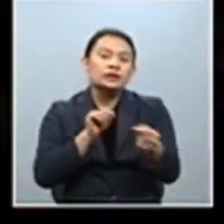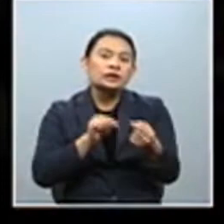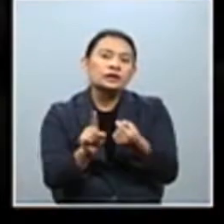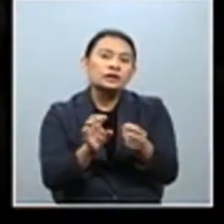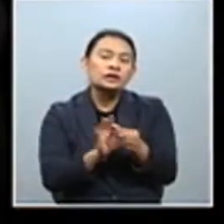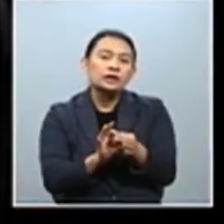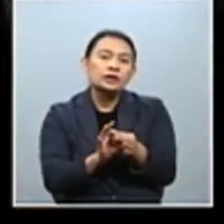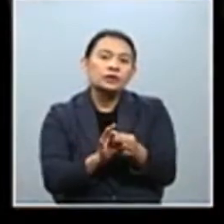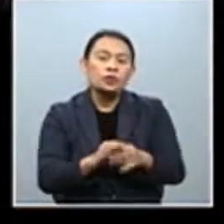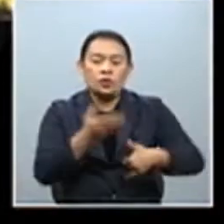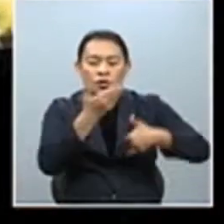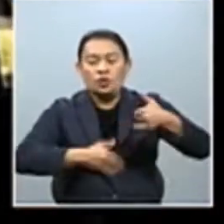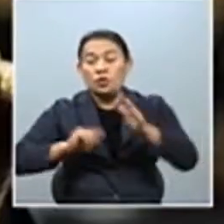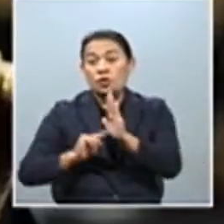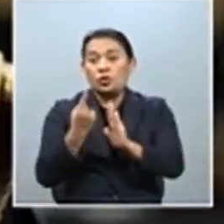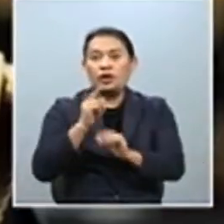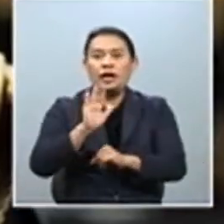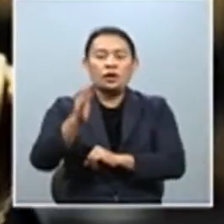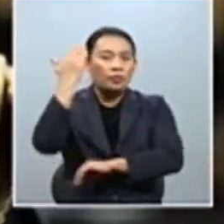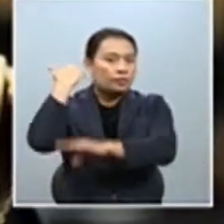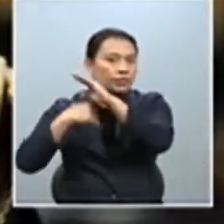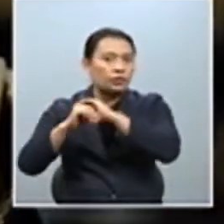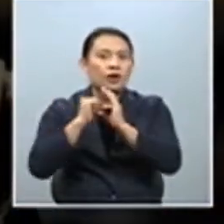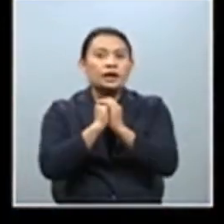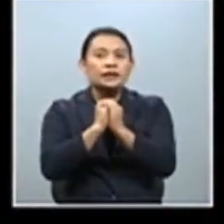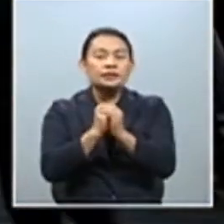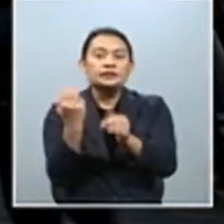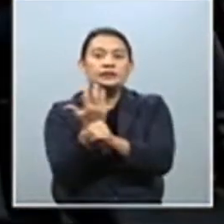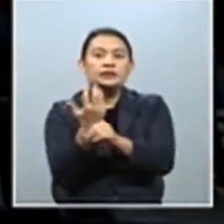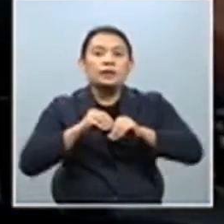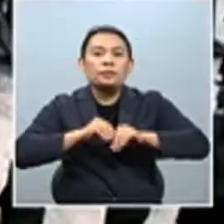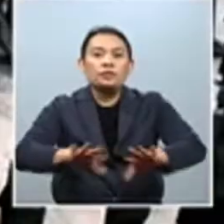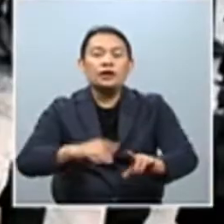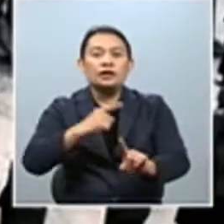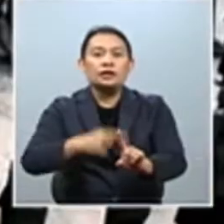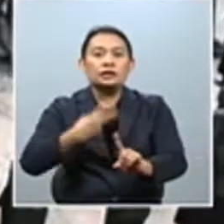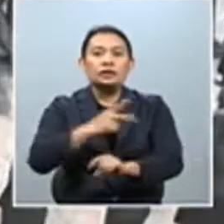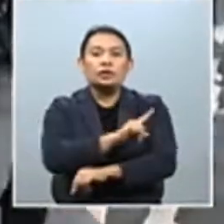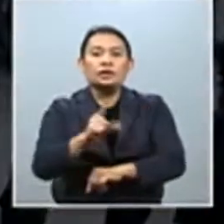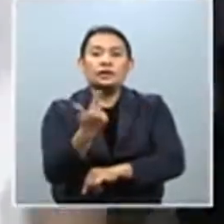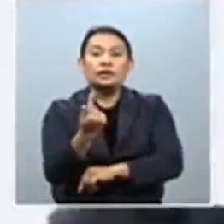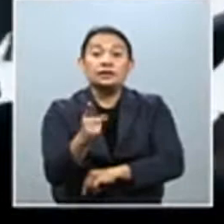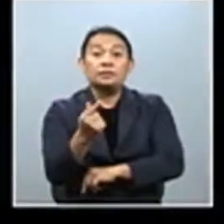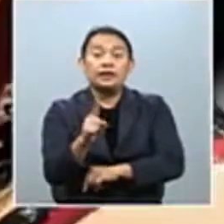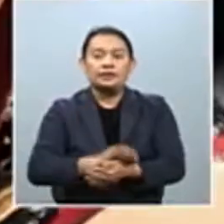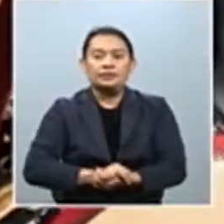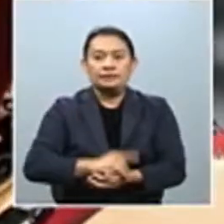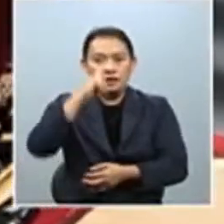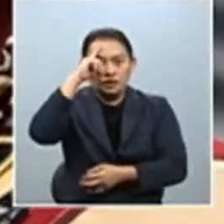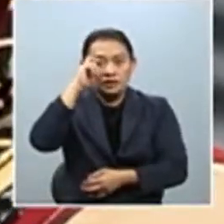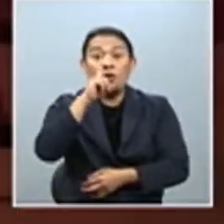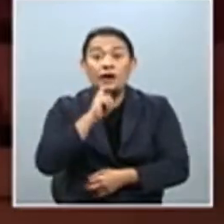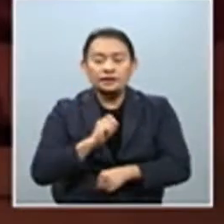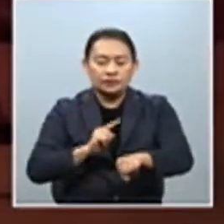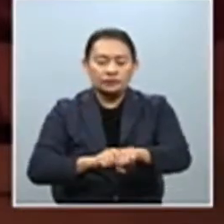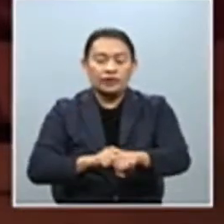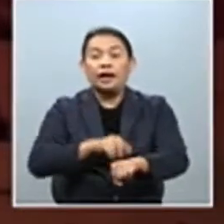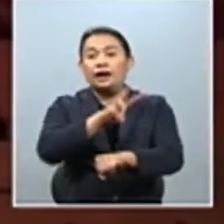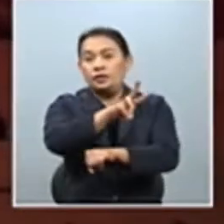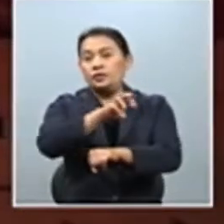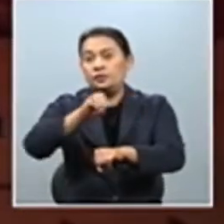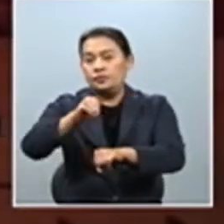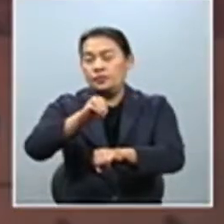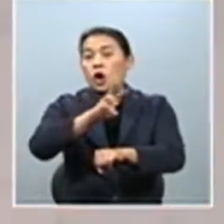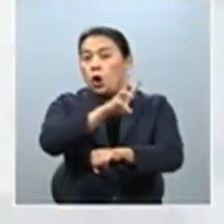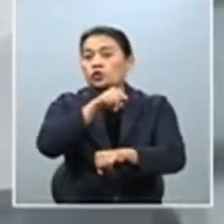ทเฮาคนแรกของประวัติศาสตร์จีนออกอากาศให้ได้ชมกันในวันที่11กุมภาพันธ์นี้ทุกวันเสาร์อาทิตย์เวลา 18:20